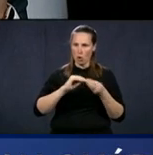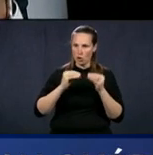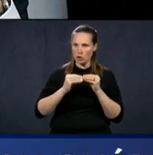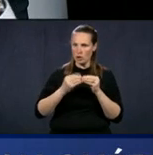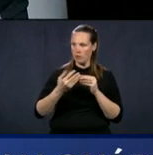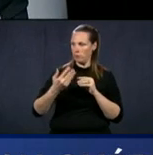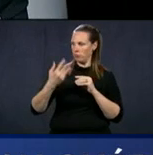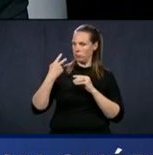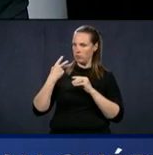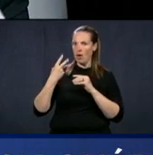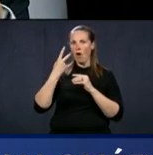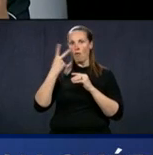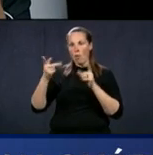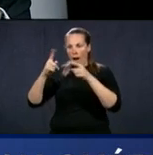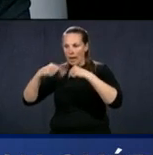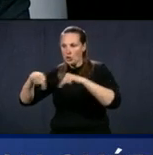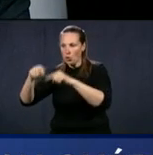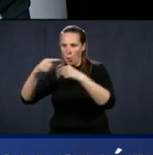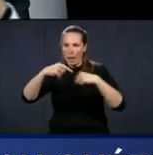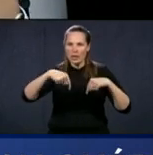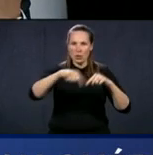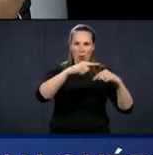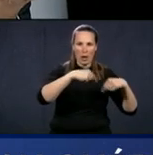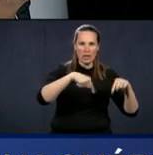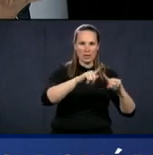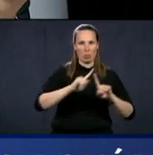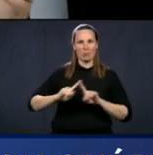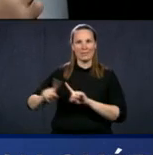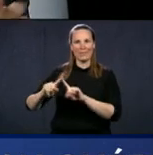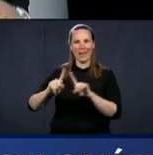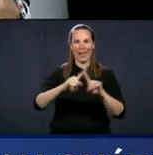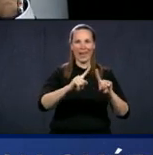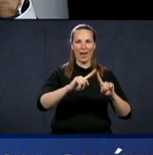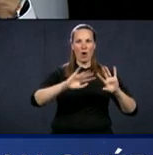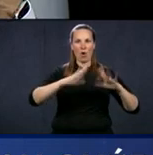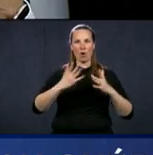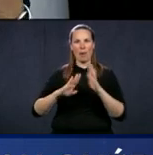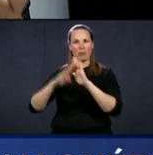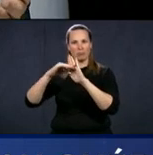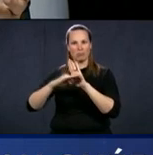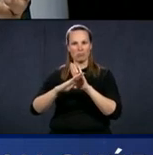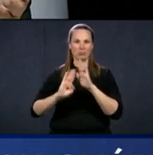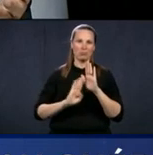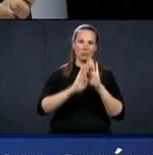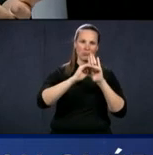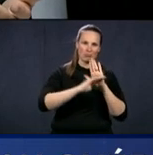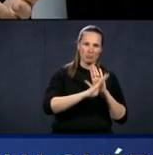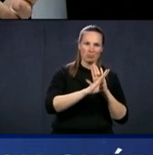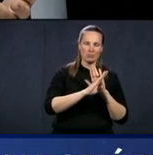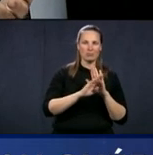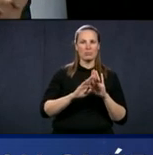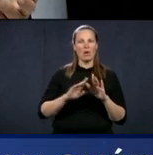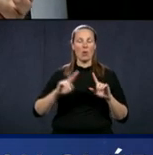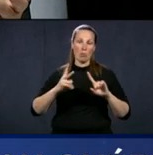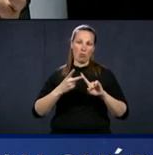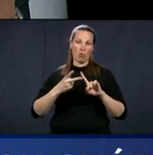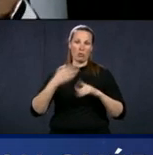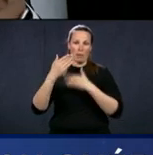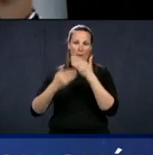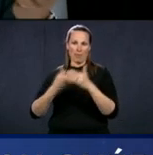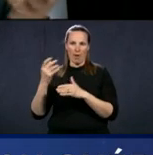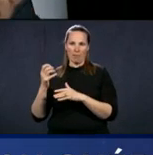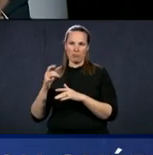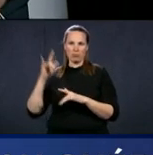des épidémies d'une région à l'autre, qui n'ont pas eu les mêmes facteurs. Mais après ça, c'est arrivé, les voyages ont entraîné, dans certains